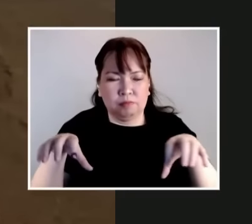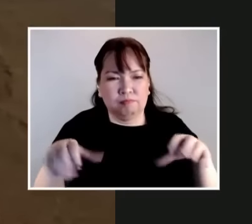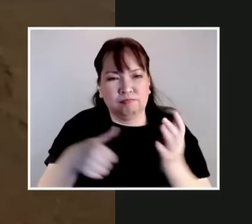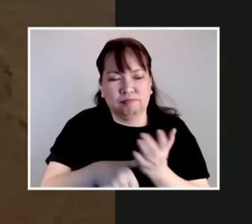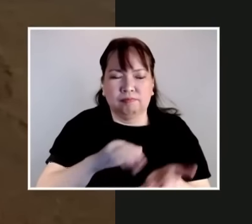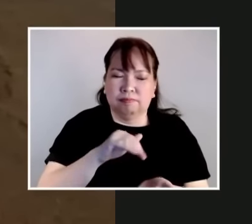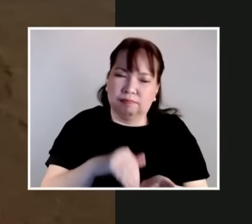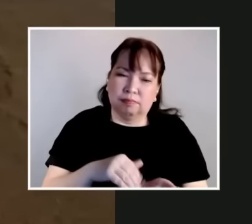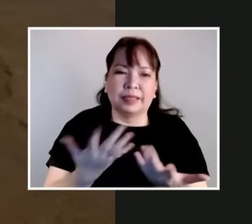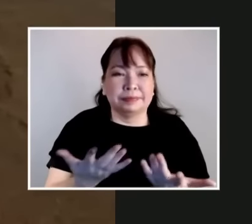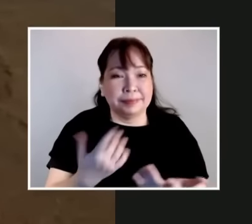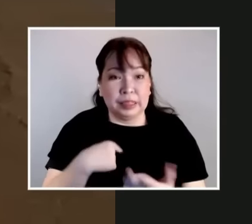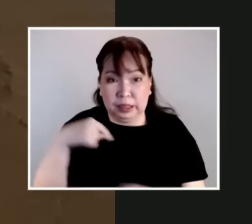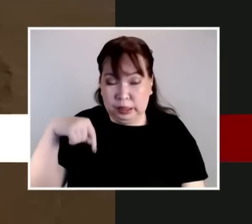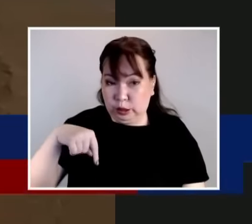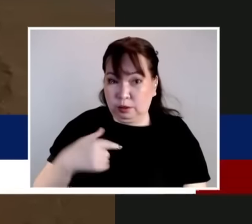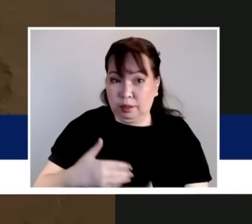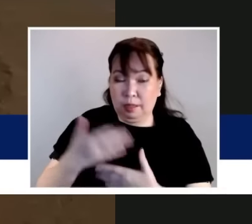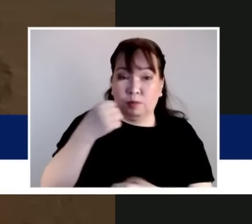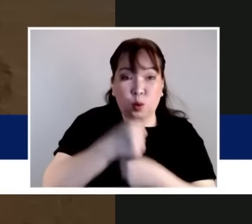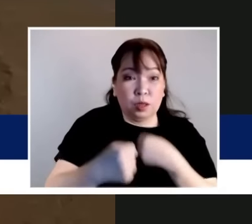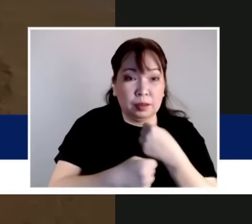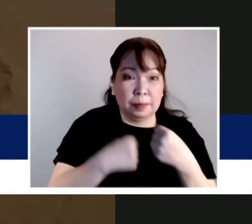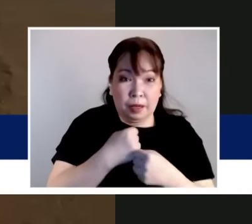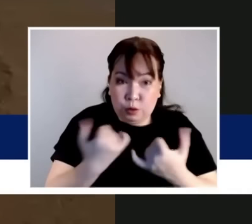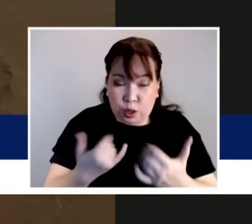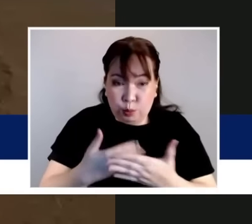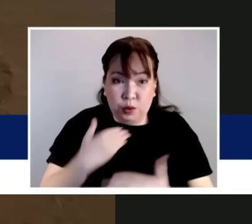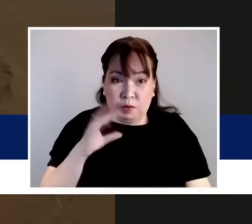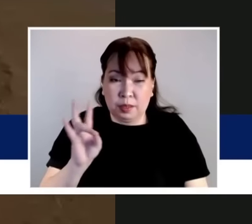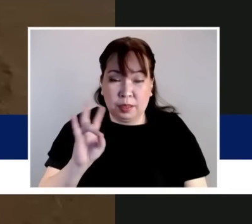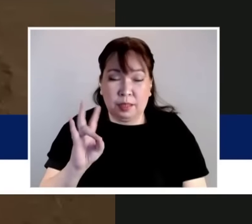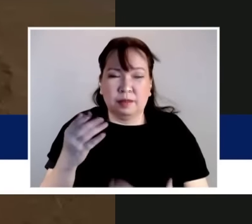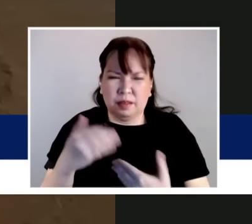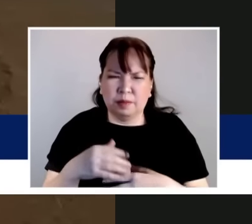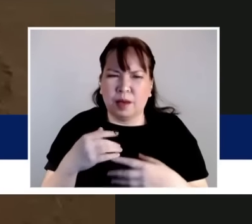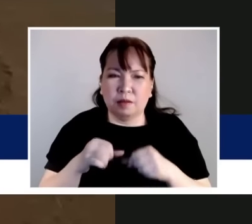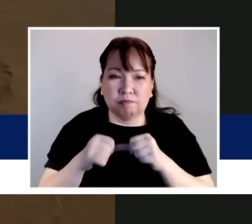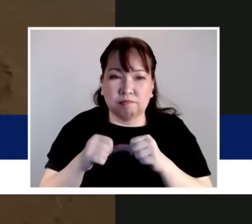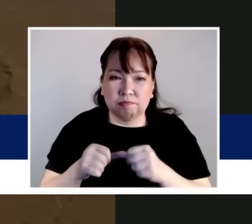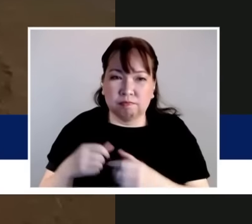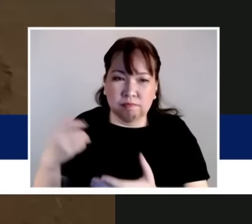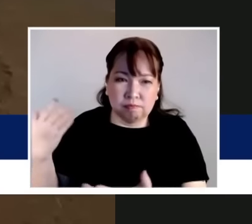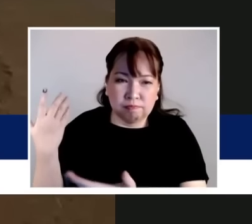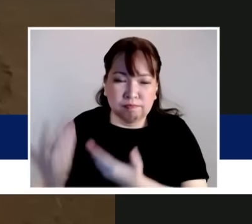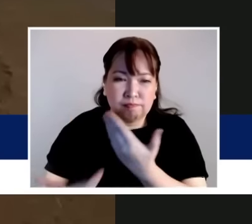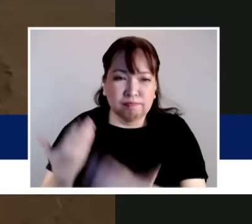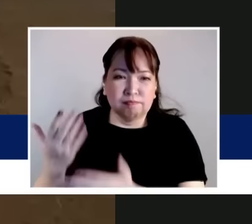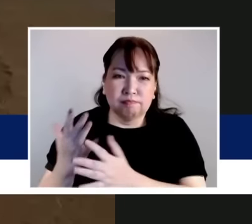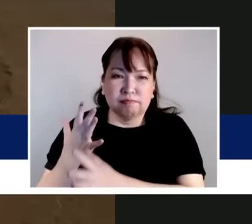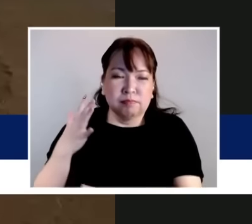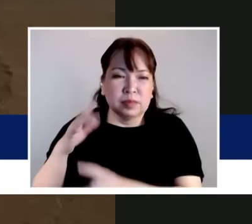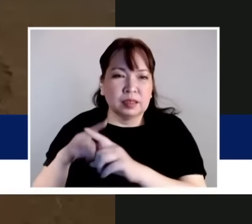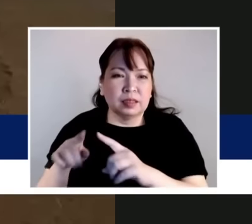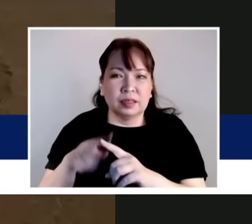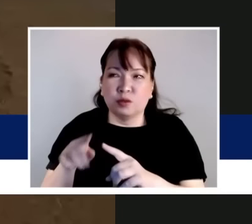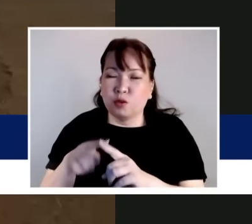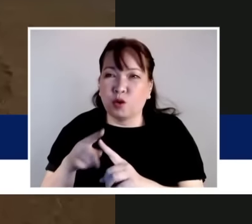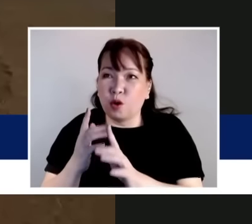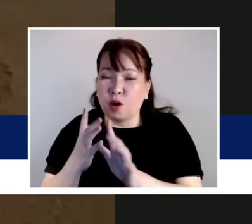Karen, dito sa Cotabato City, bago mag-alas 7 ngayong gabi, patuloy pa rin ang pagdating ng mga botante sa iba't ibang voting center sa Cotabato